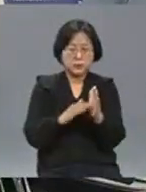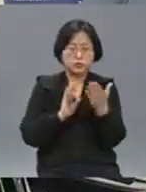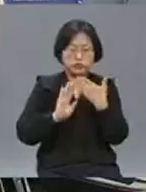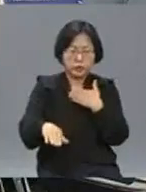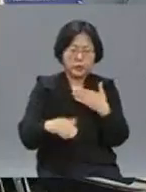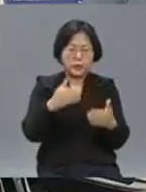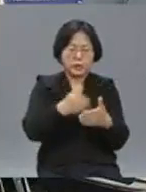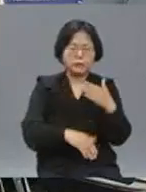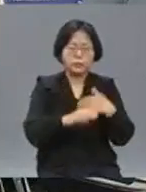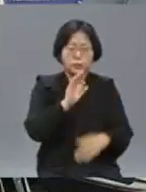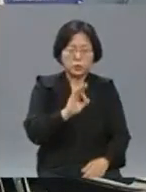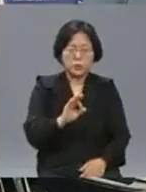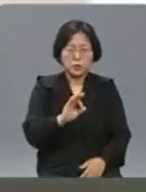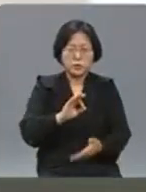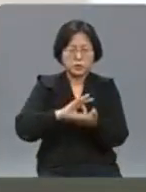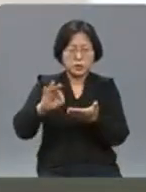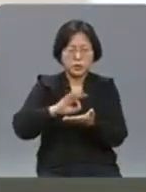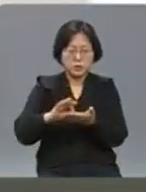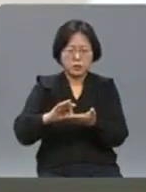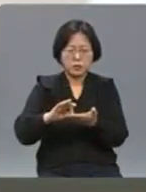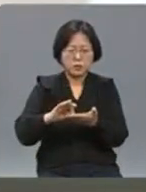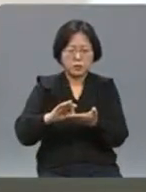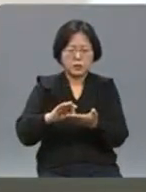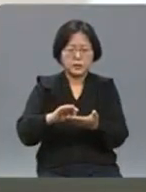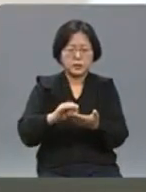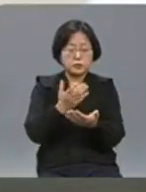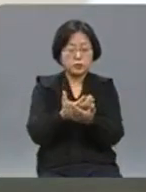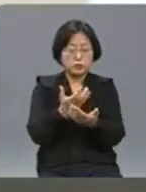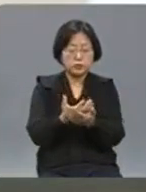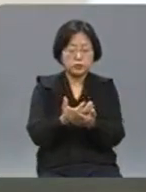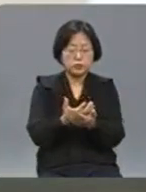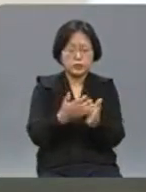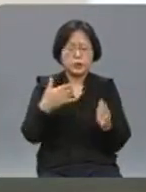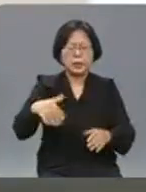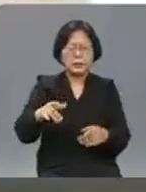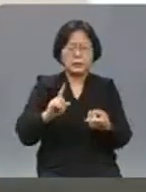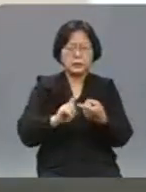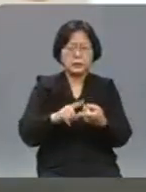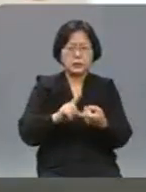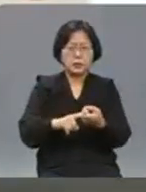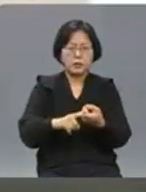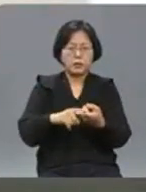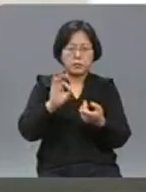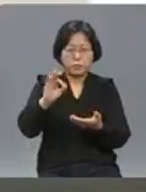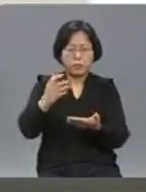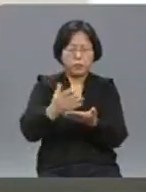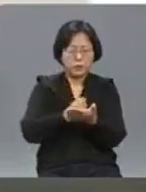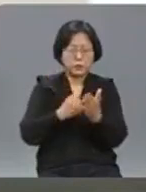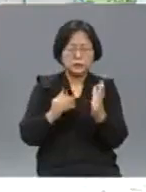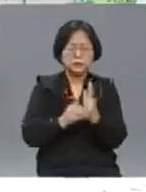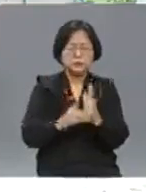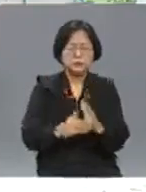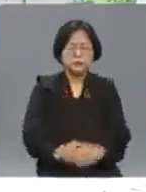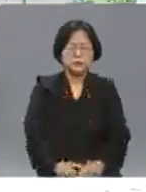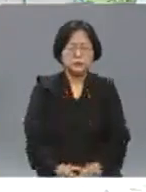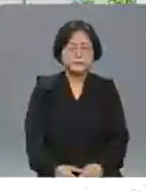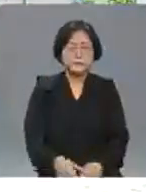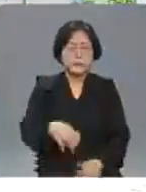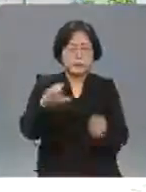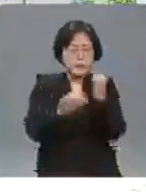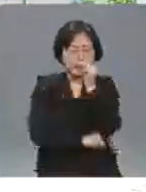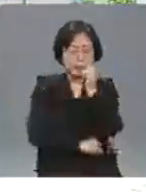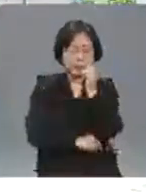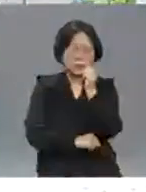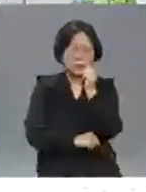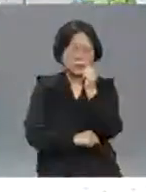사용 잔액과 집행이 좀 원활한 적절하게 구비 서류가 갖춰지지 않은 부분에 대해서는 저희가 환수 조치를 일부분을 했습니다. 횡령